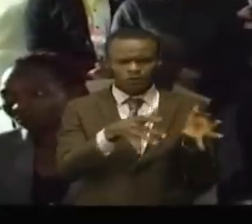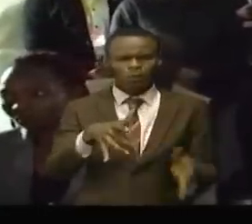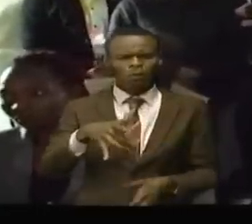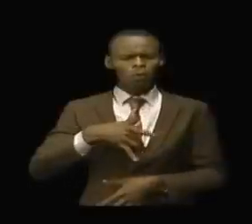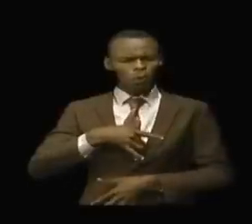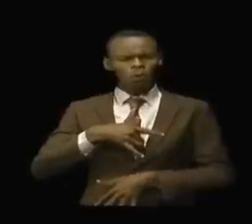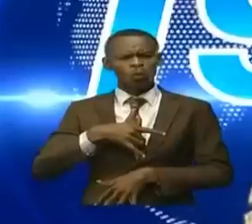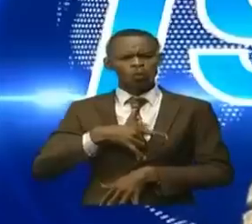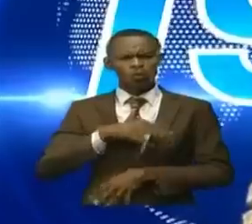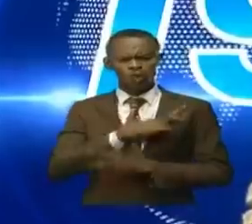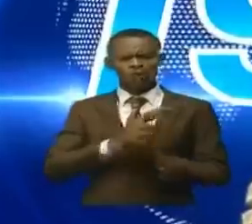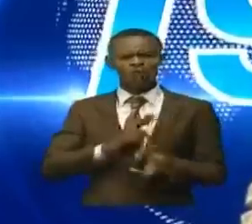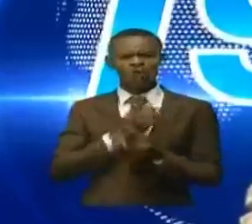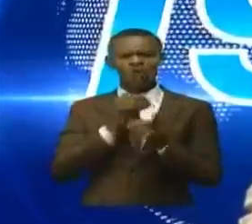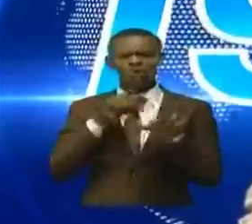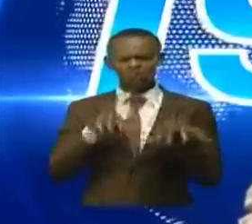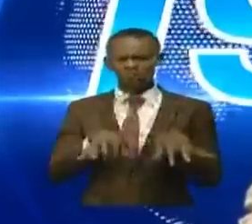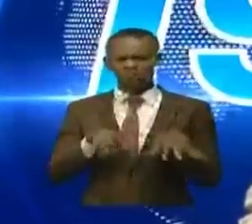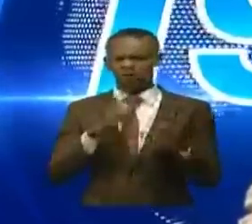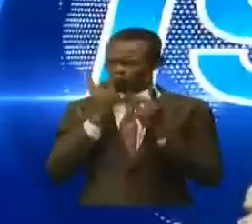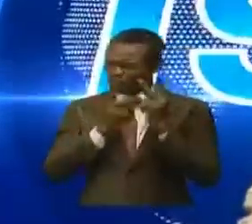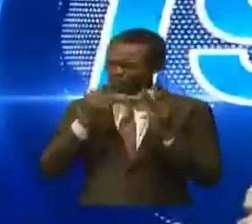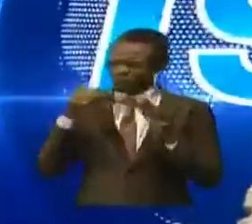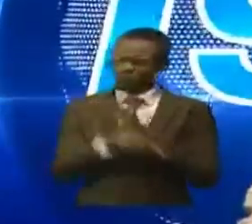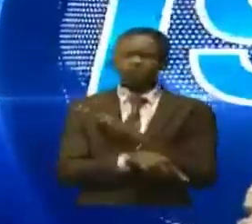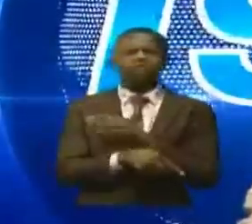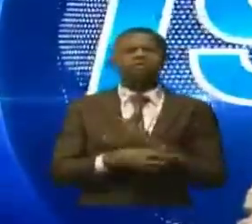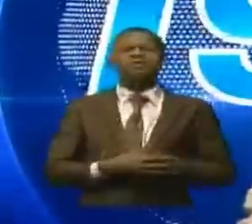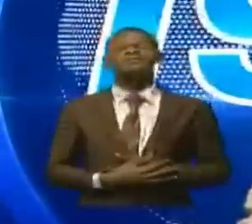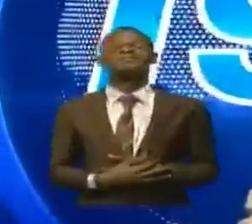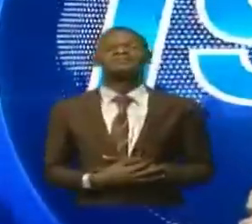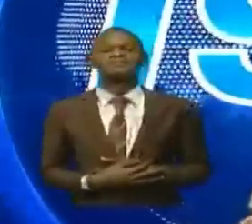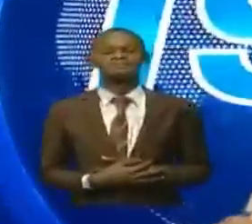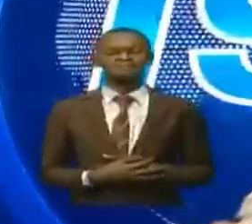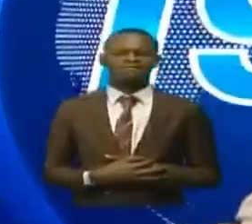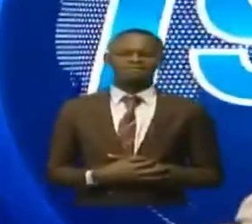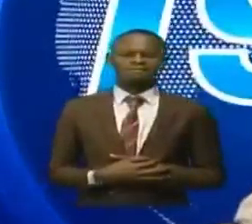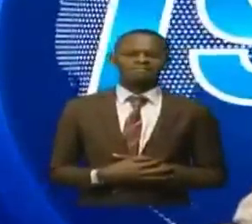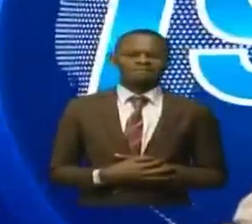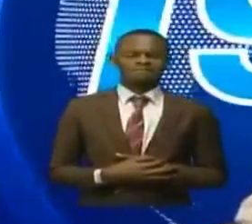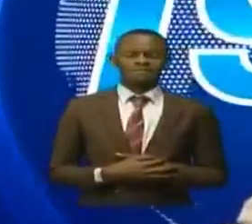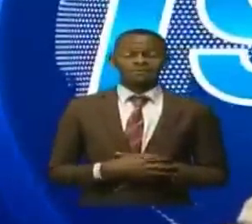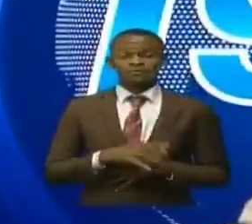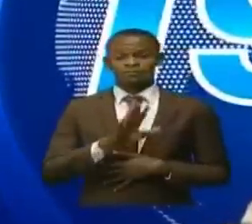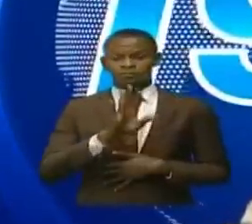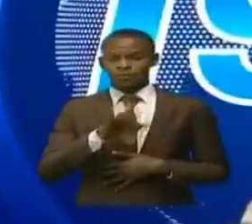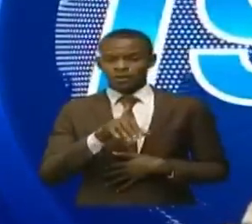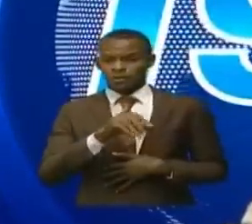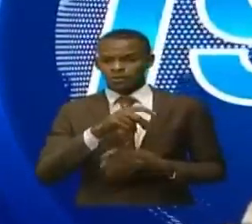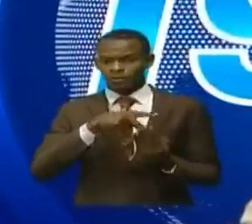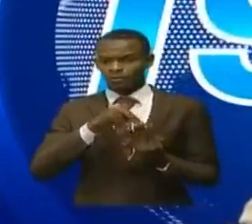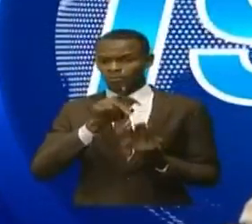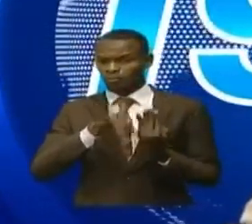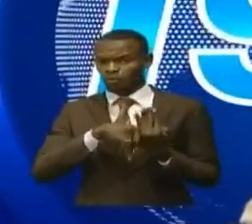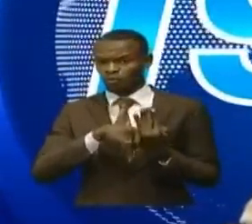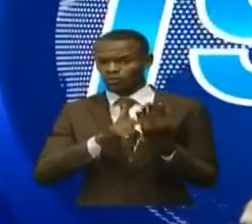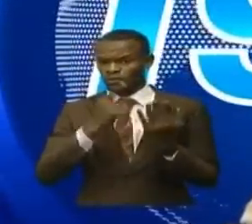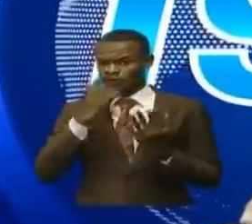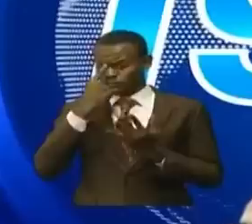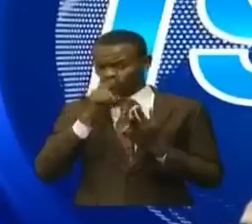Congo. Merci Giscard Koussema. Ça se porte bien. Le projet de développement local